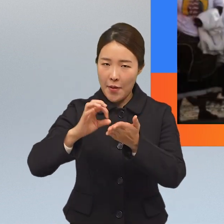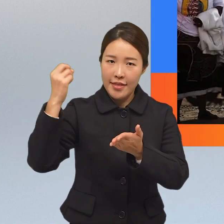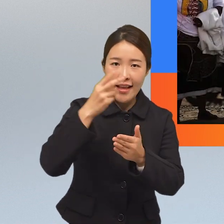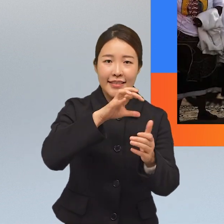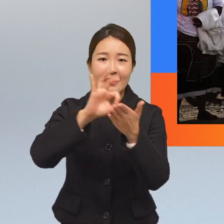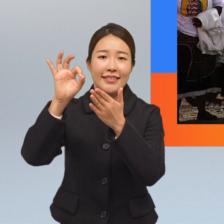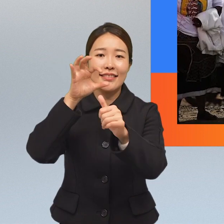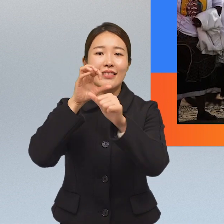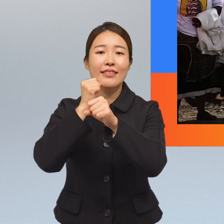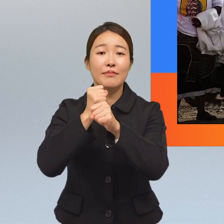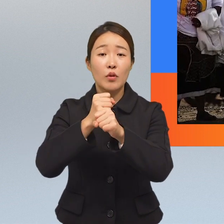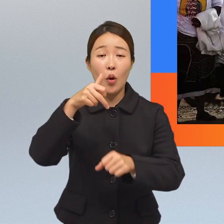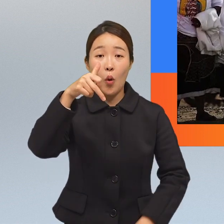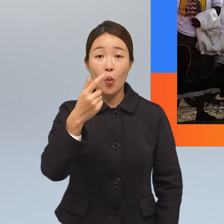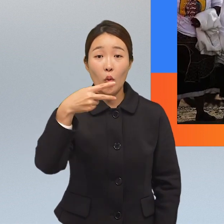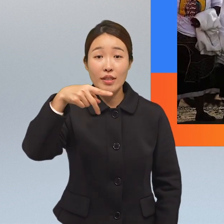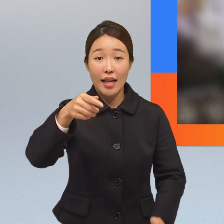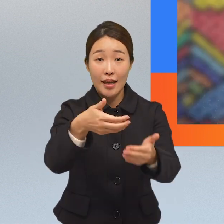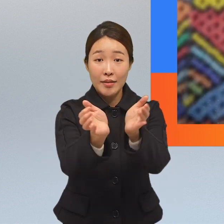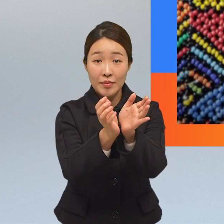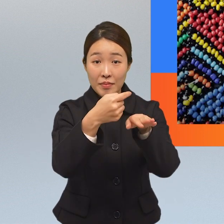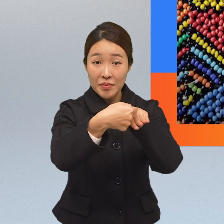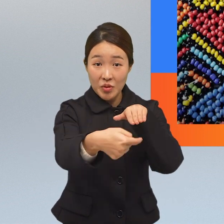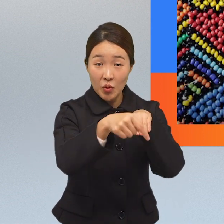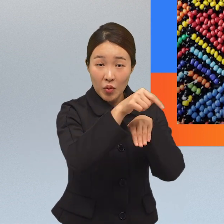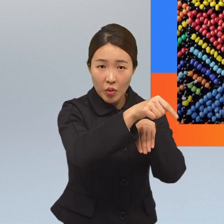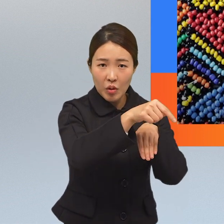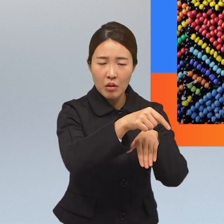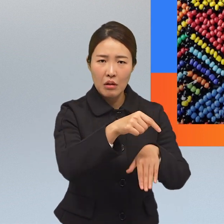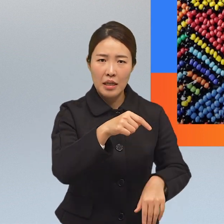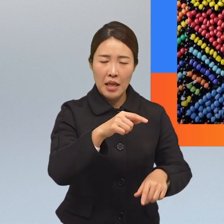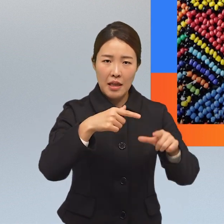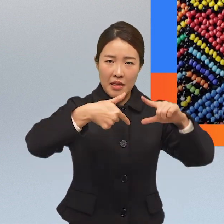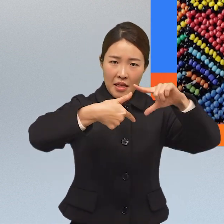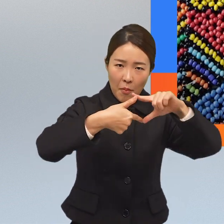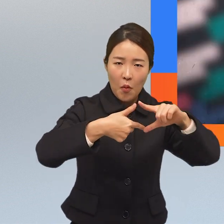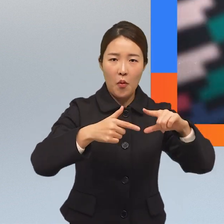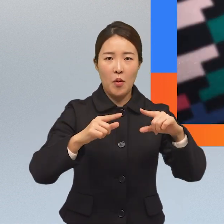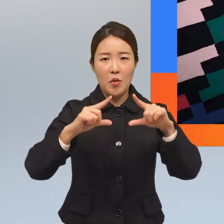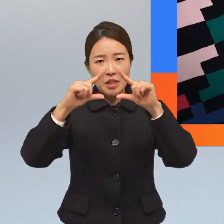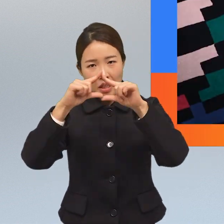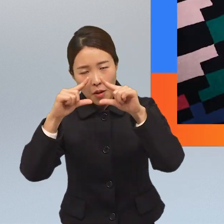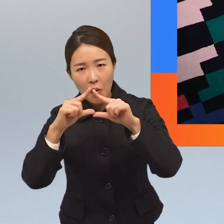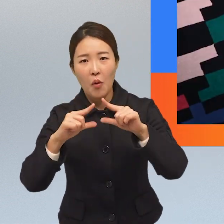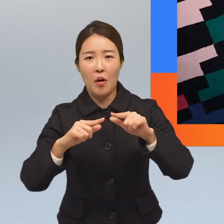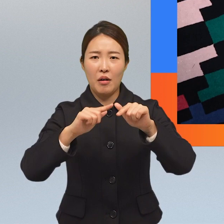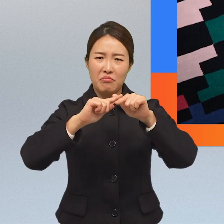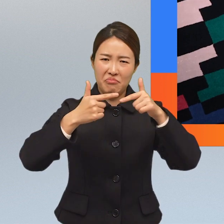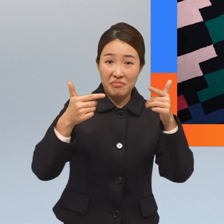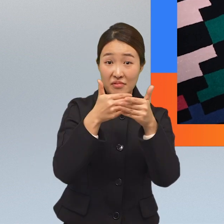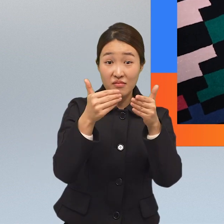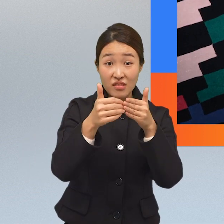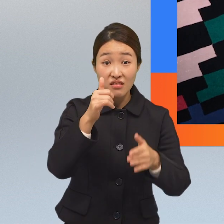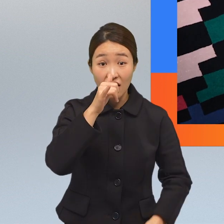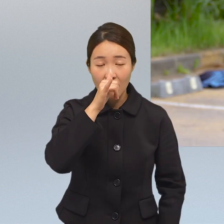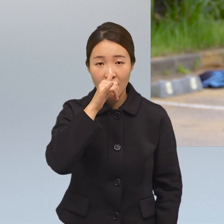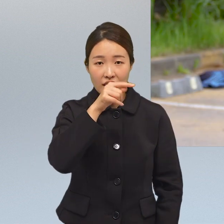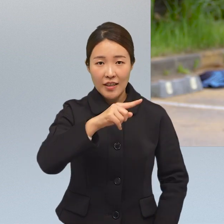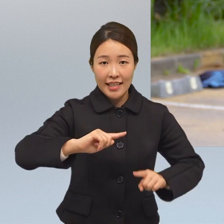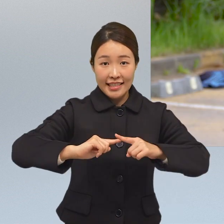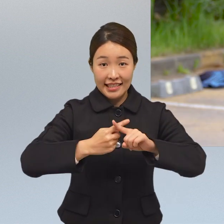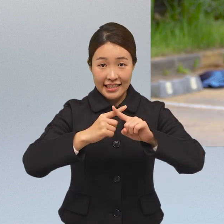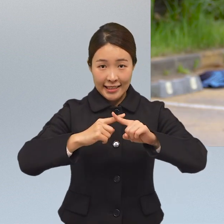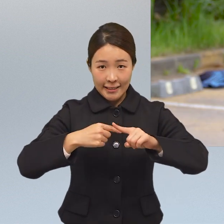건데 코사 민족의 약간 직물 패턴을 보면은 약간 되게 기하학적인 네모, 세모 이런 게 있거든요. 근데